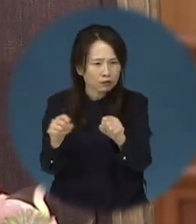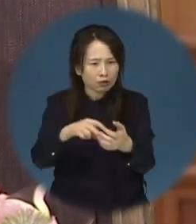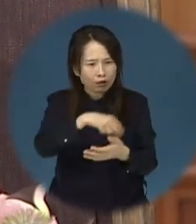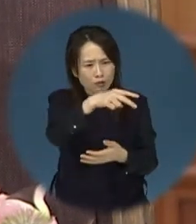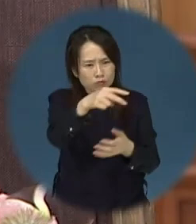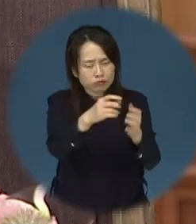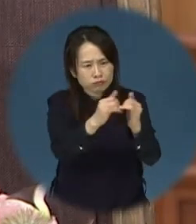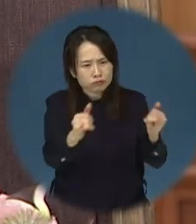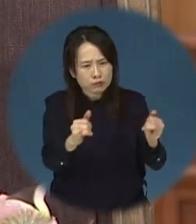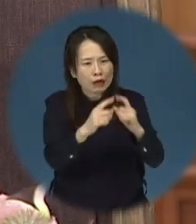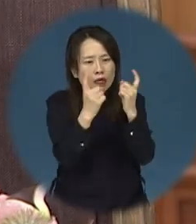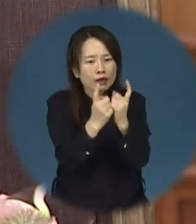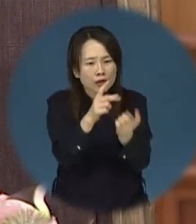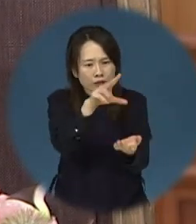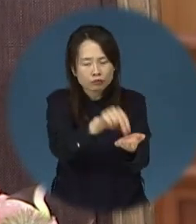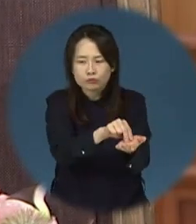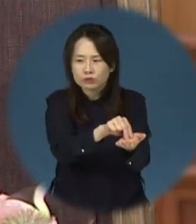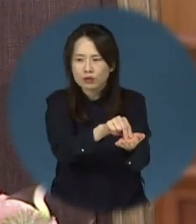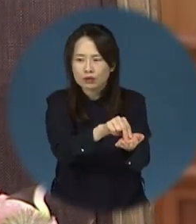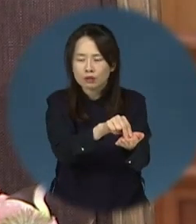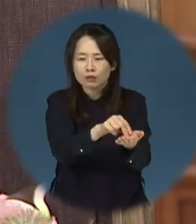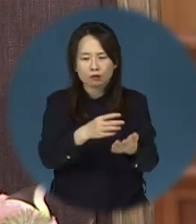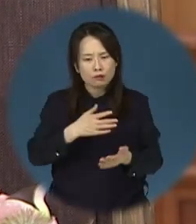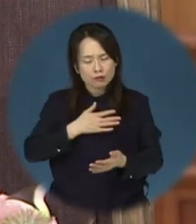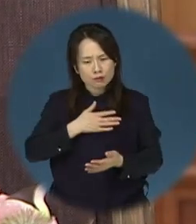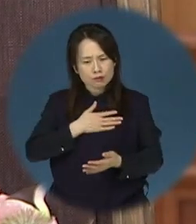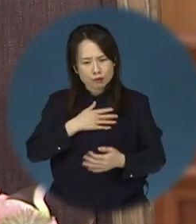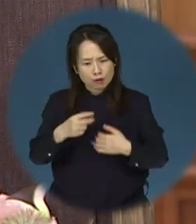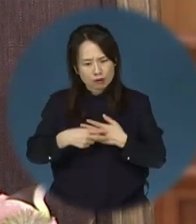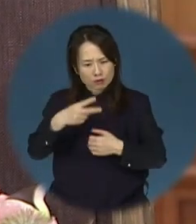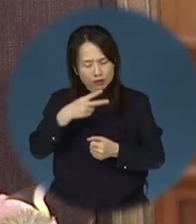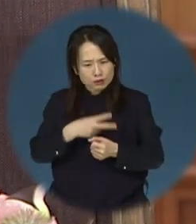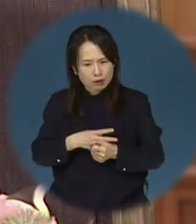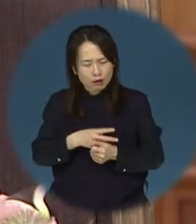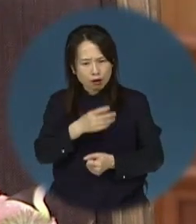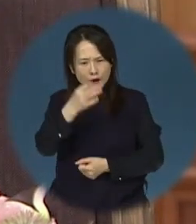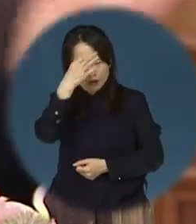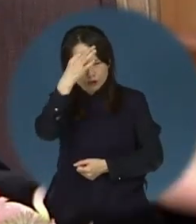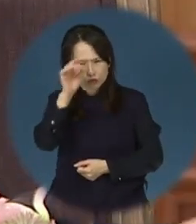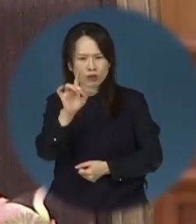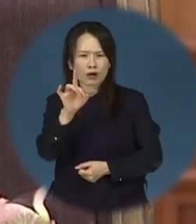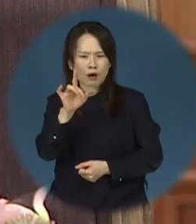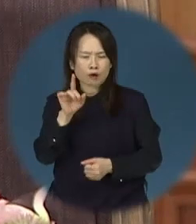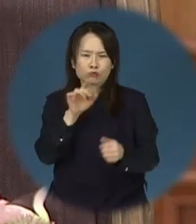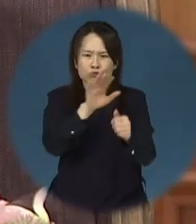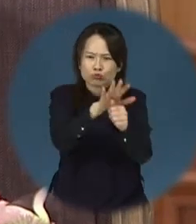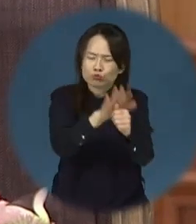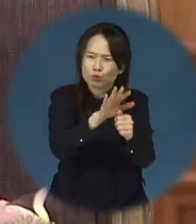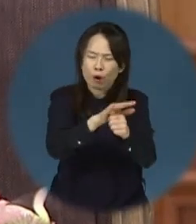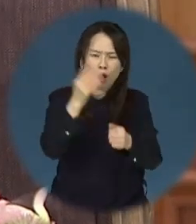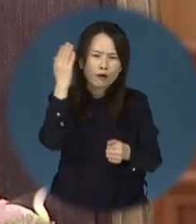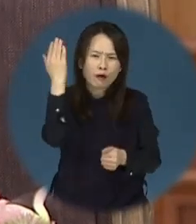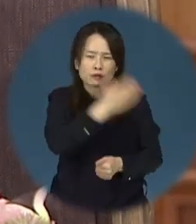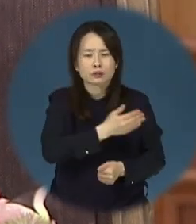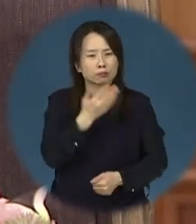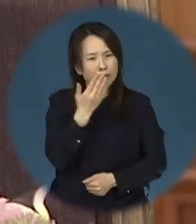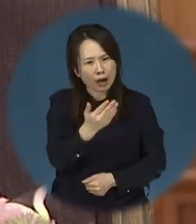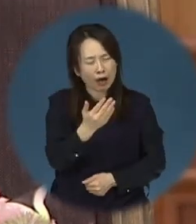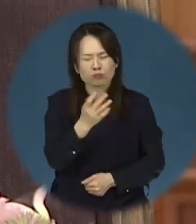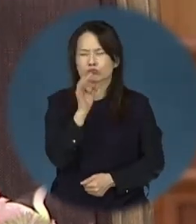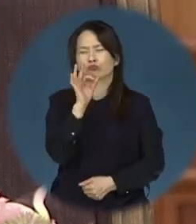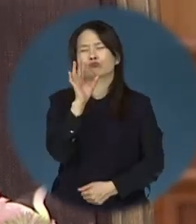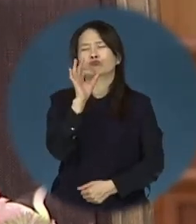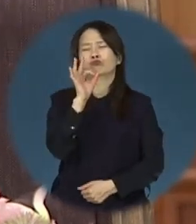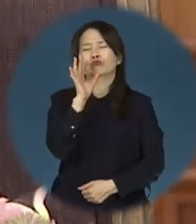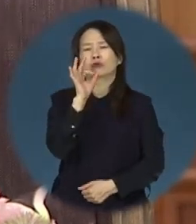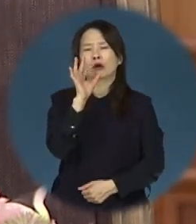그 삶의 문제가 의료적인 문제 한 가지만이 아닌 그렇죠. 이 복합적인 모든 문제가 어떻게 해결이